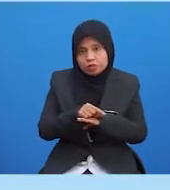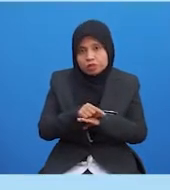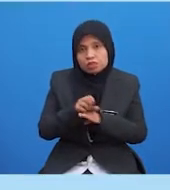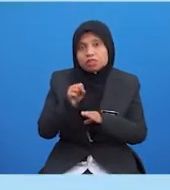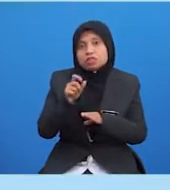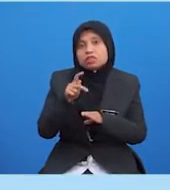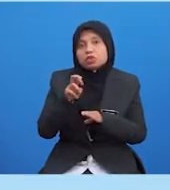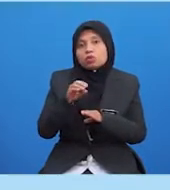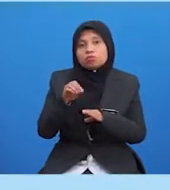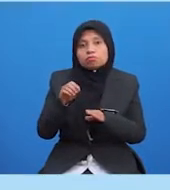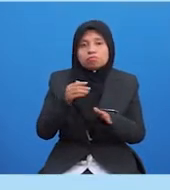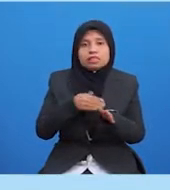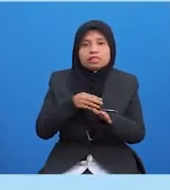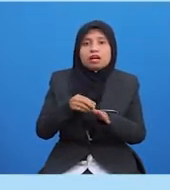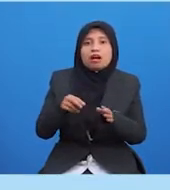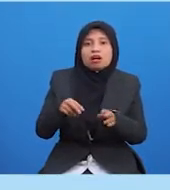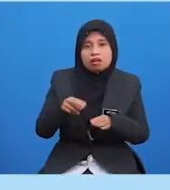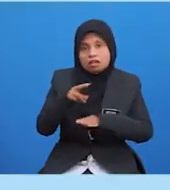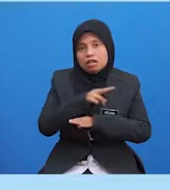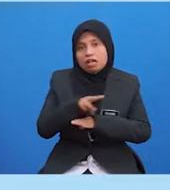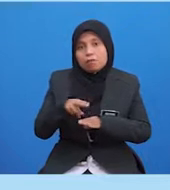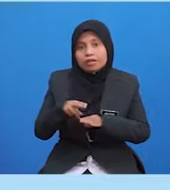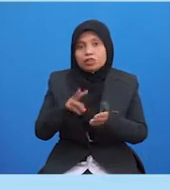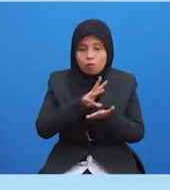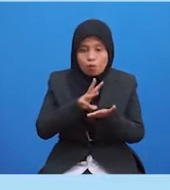pada halaman web.